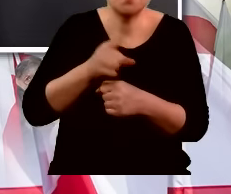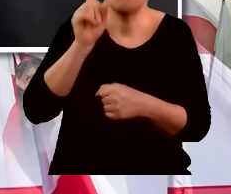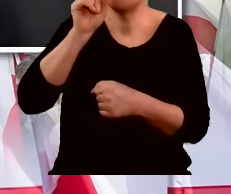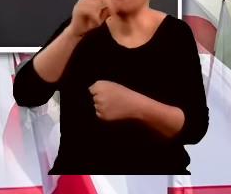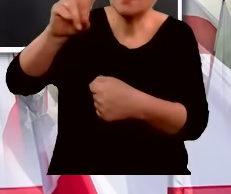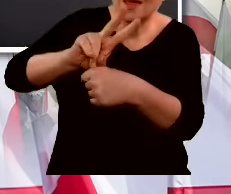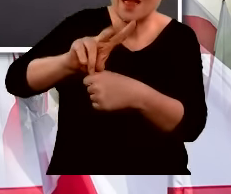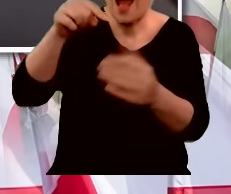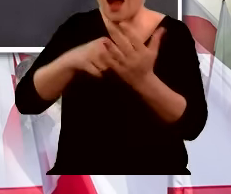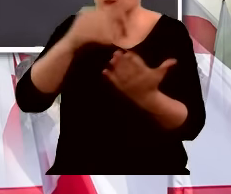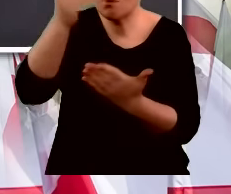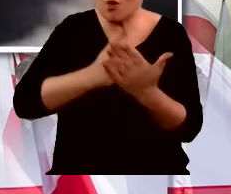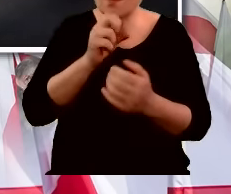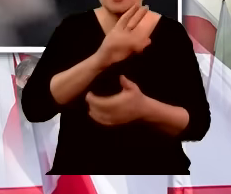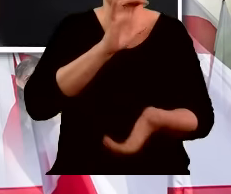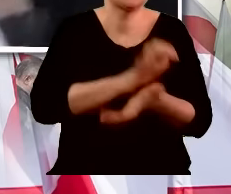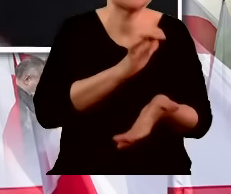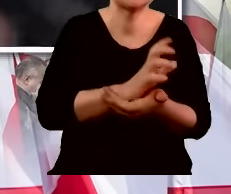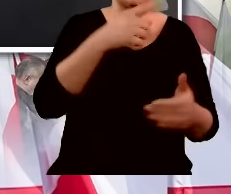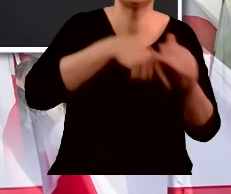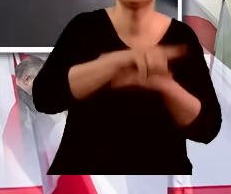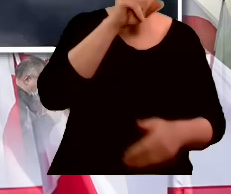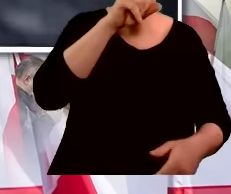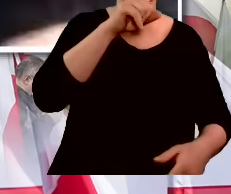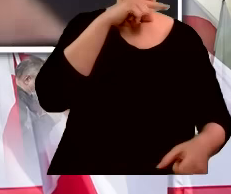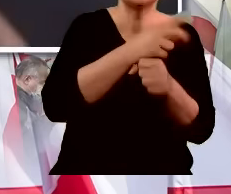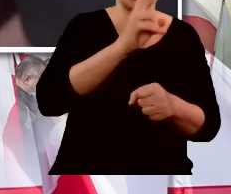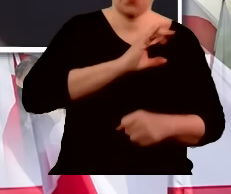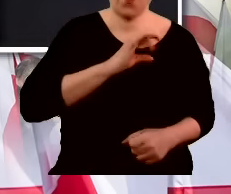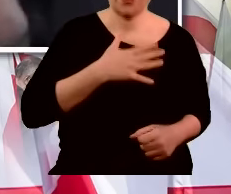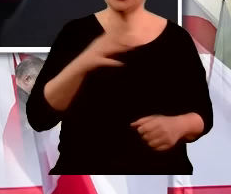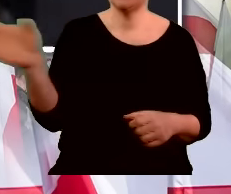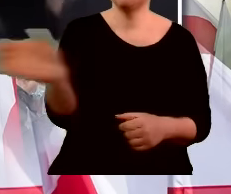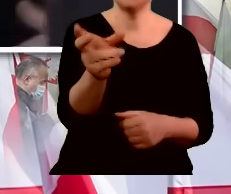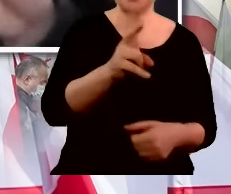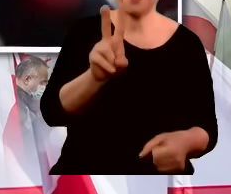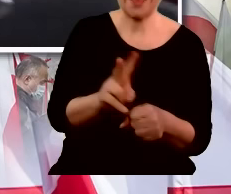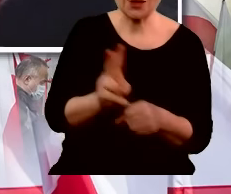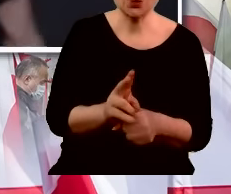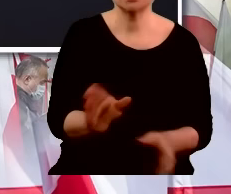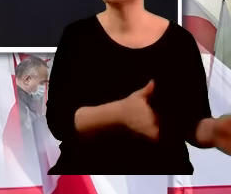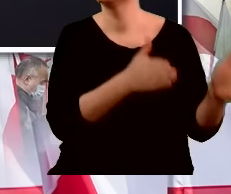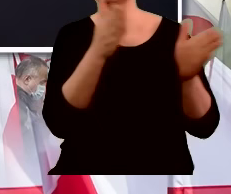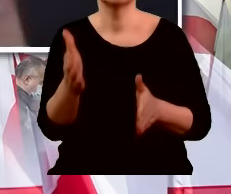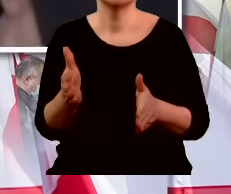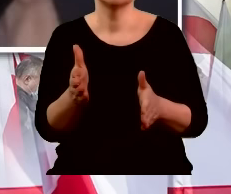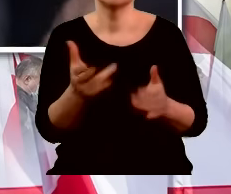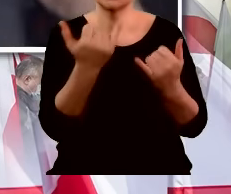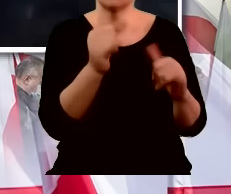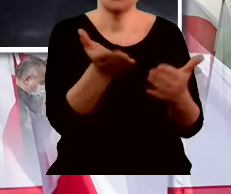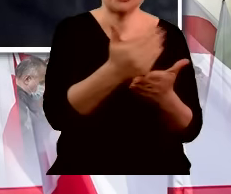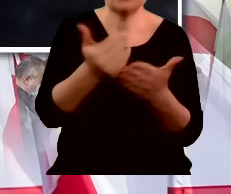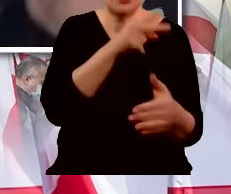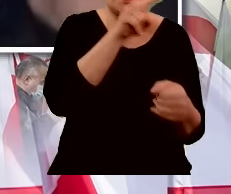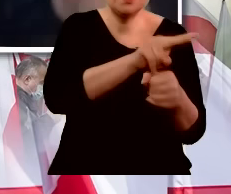tego wydania, tak, w gazecie decyduje właściciel, kto jest redaktorem naczelnym, potem decyduje, kto jest redaktorem poszczególnych działów.